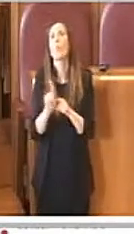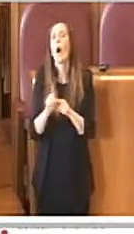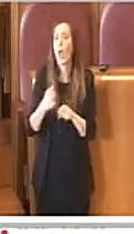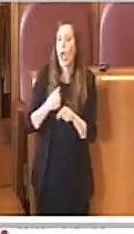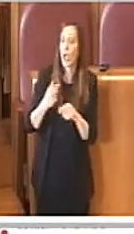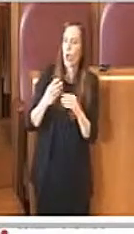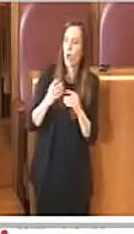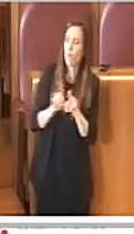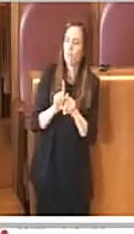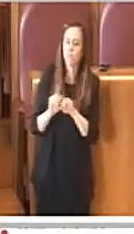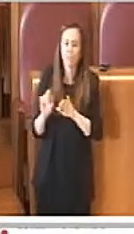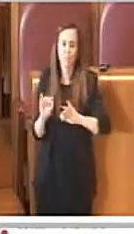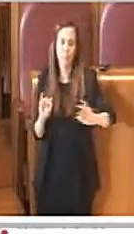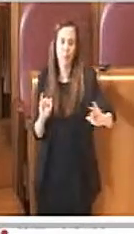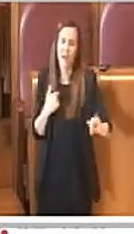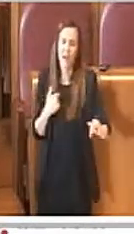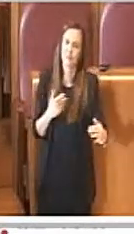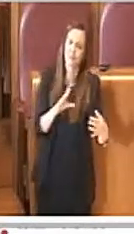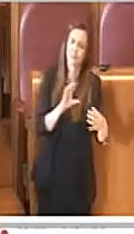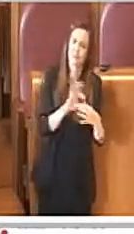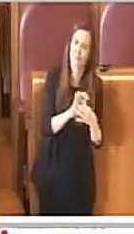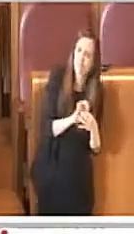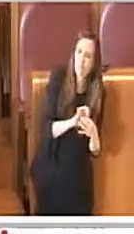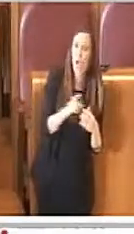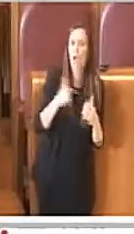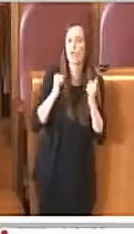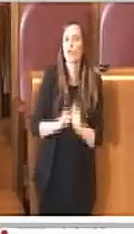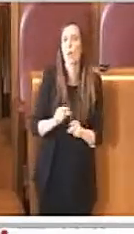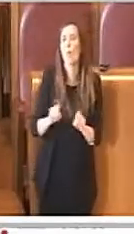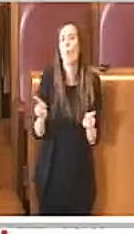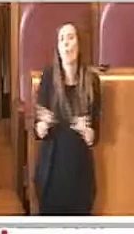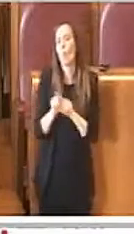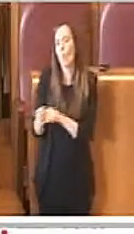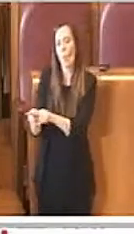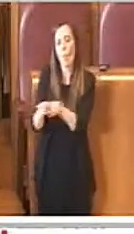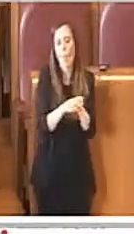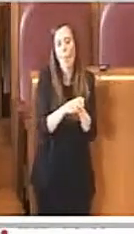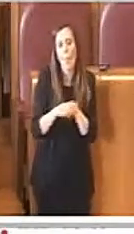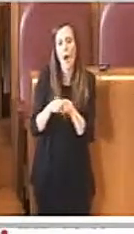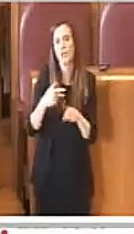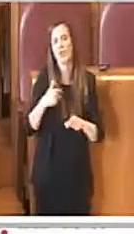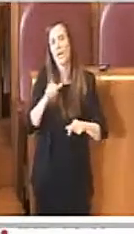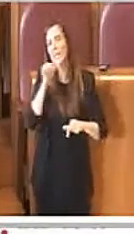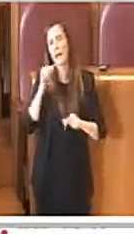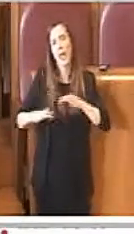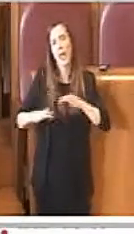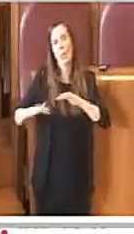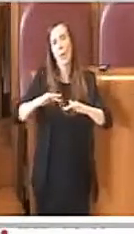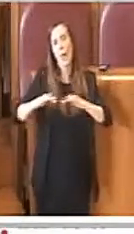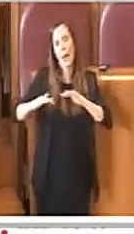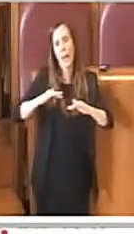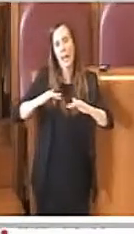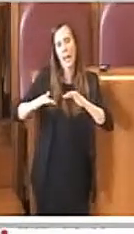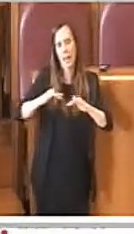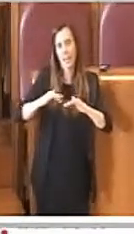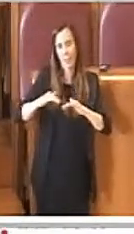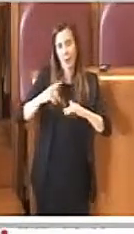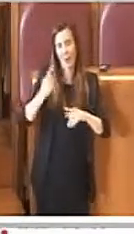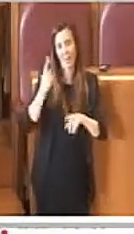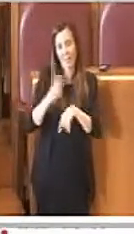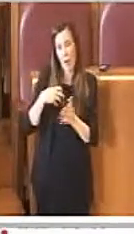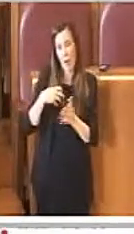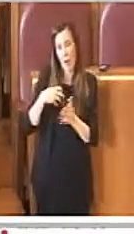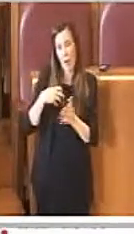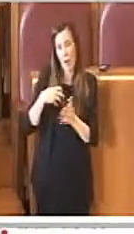dei cittadini. I cittadini sono tutti uguali e ci deve essere un equilibrio. E i tempi di concessione devono